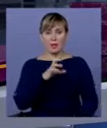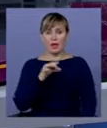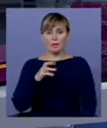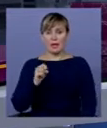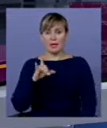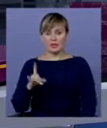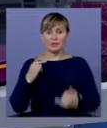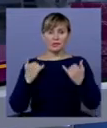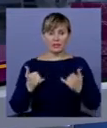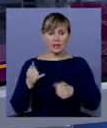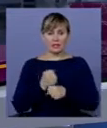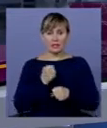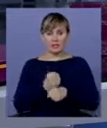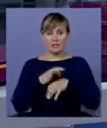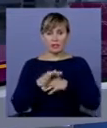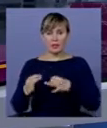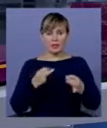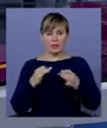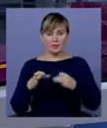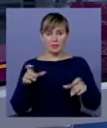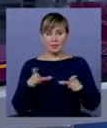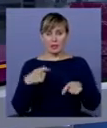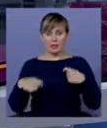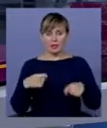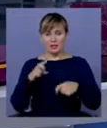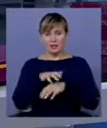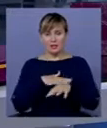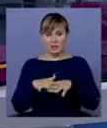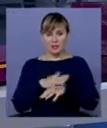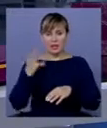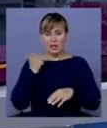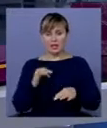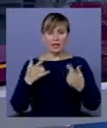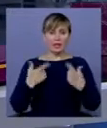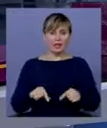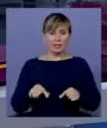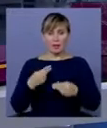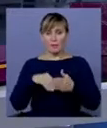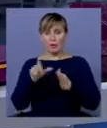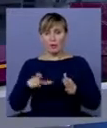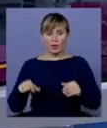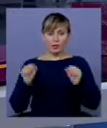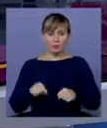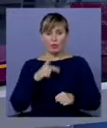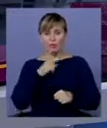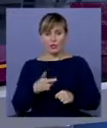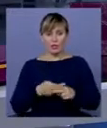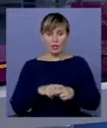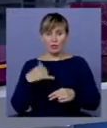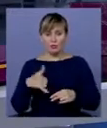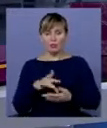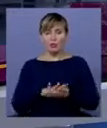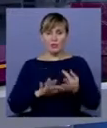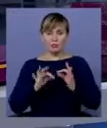Бахты-Отбасы. Сейчас изготовители ведут переговоры с торговыми сетями страны. Когда и где потенциальные покупатели смогут увидеть эко-сумки,